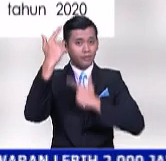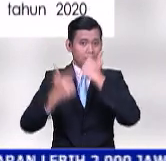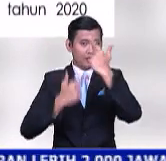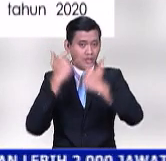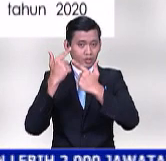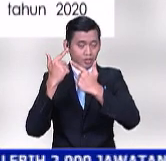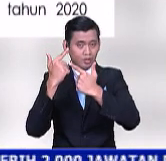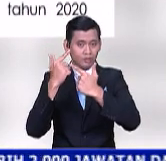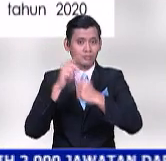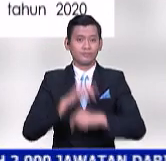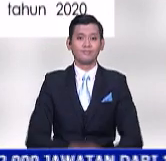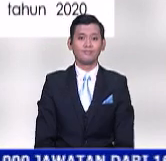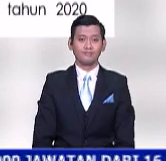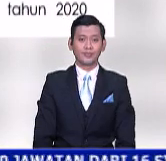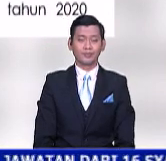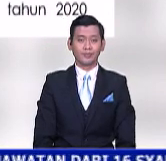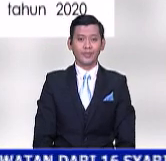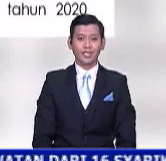budaya